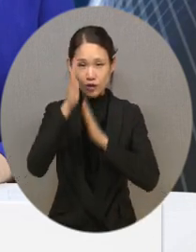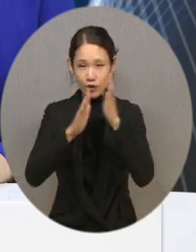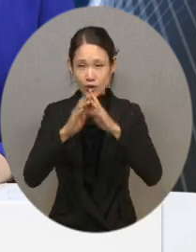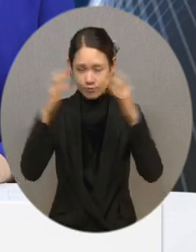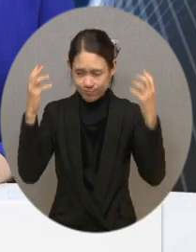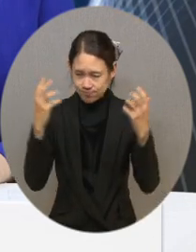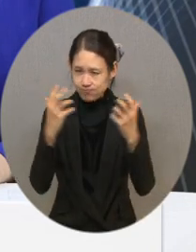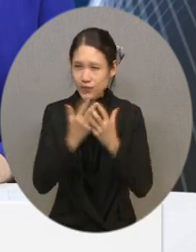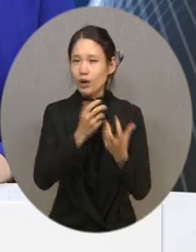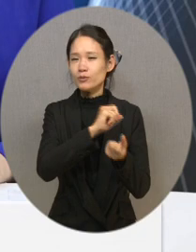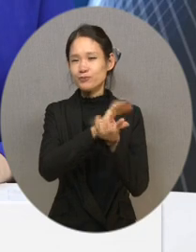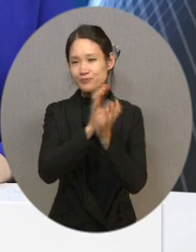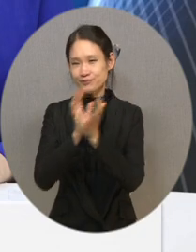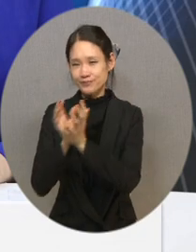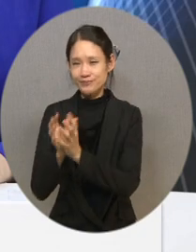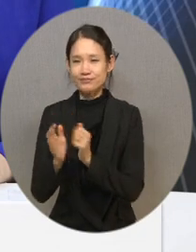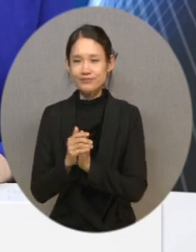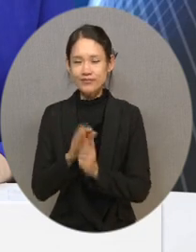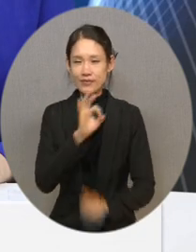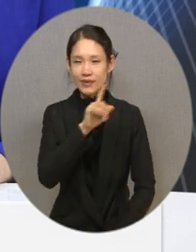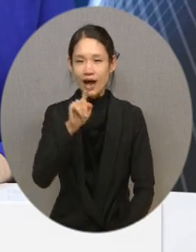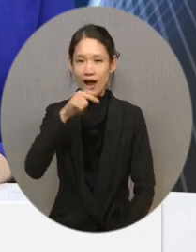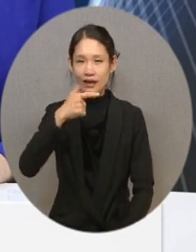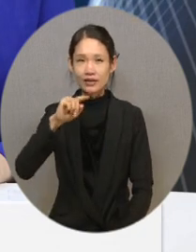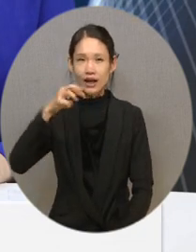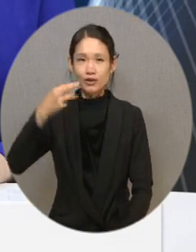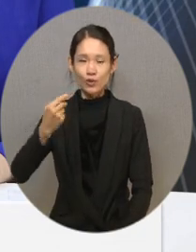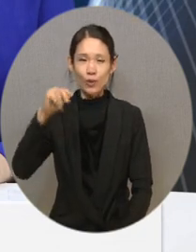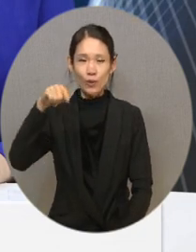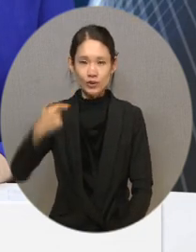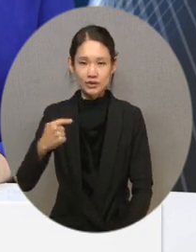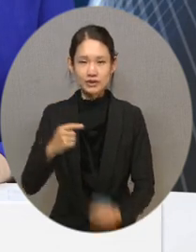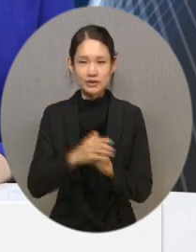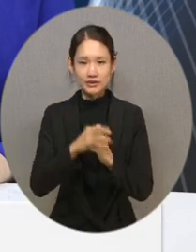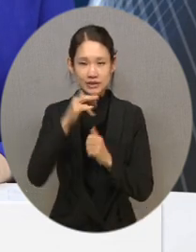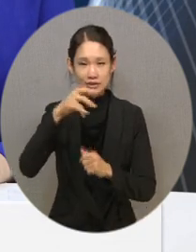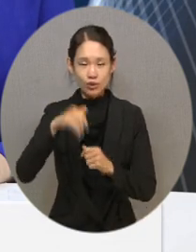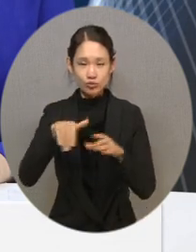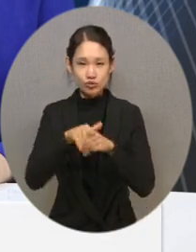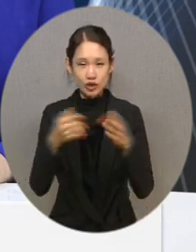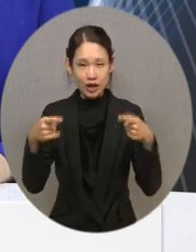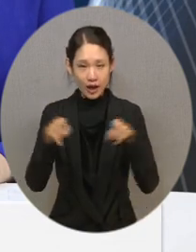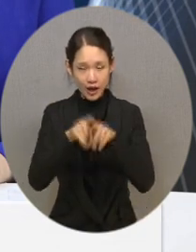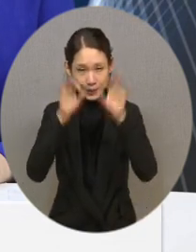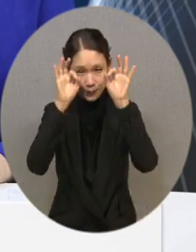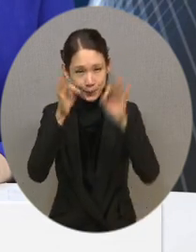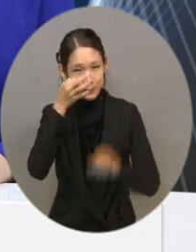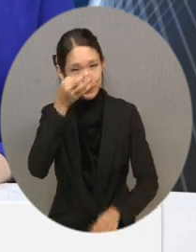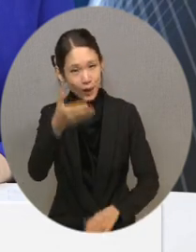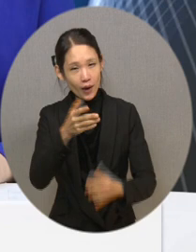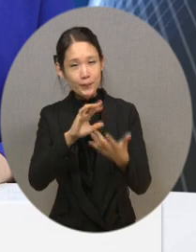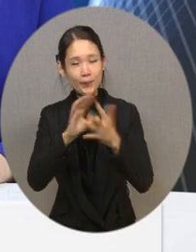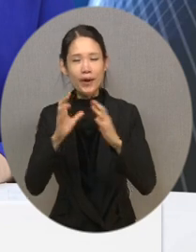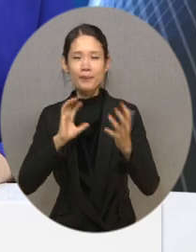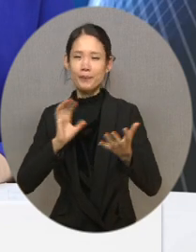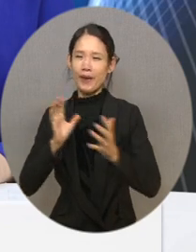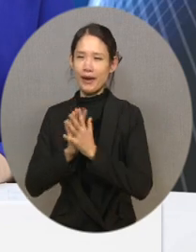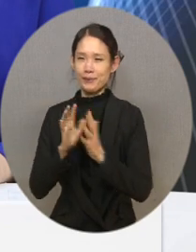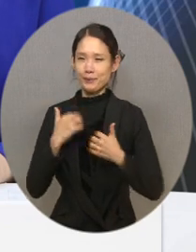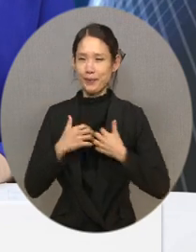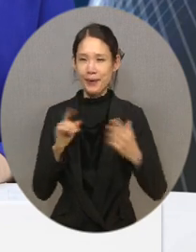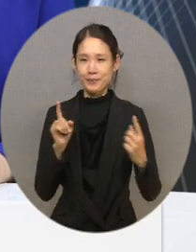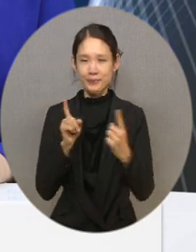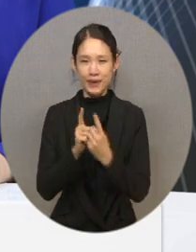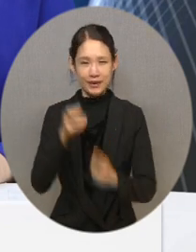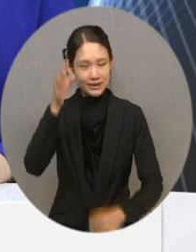함께 아날로그와 디지털 문화 콘텐츠가 녹아든 새로운 개념의 정원으로 관람객들을 맞이할 것이 기대됩니다.